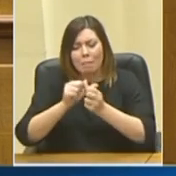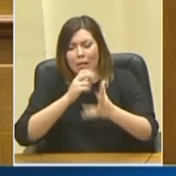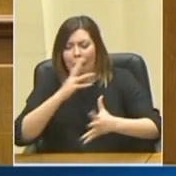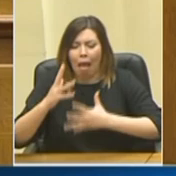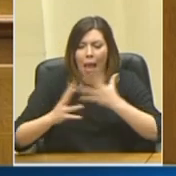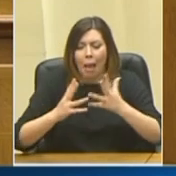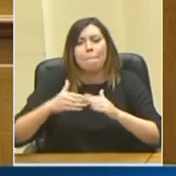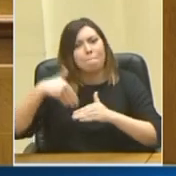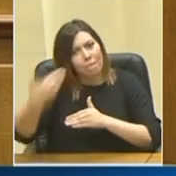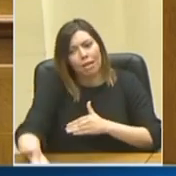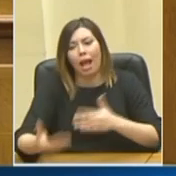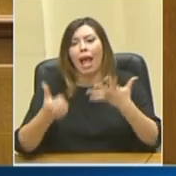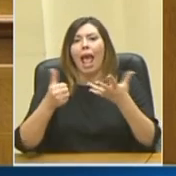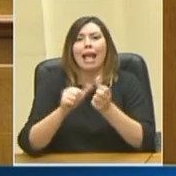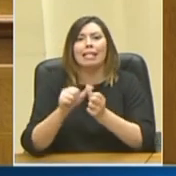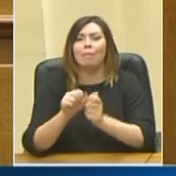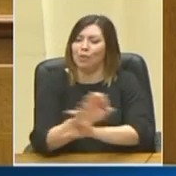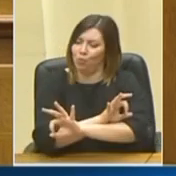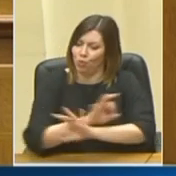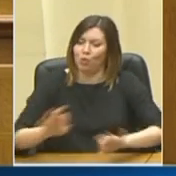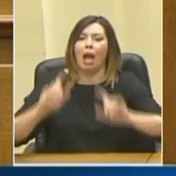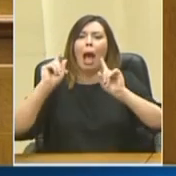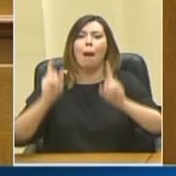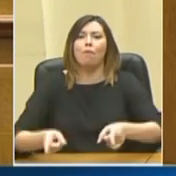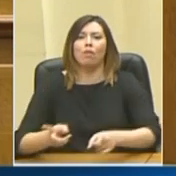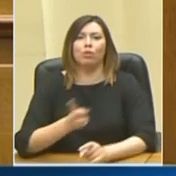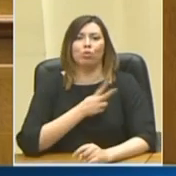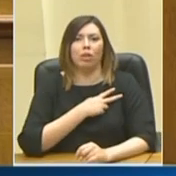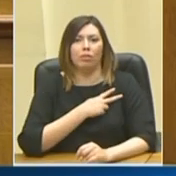του 2015, οπότε πήρε τις σωστές αποφάσεις.